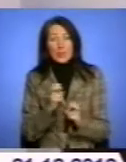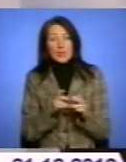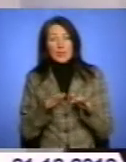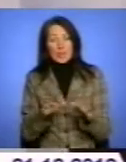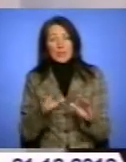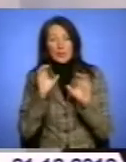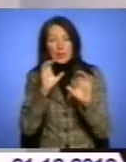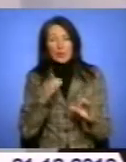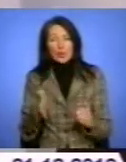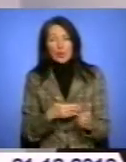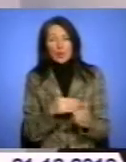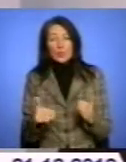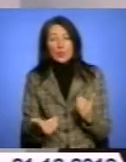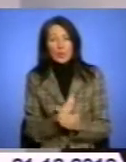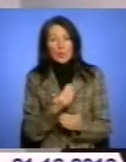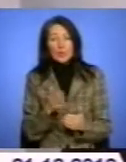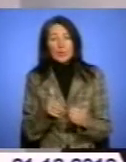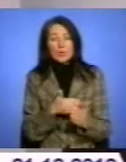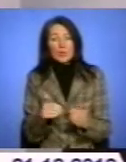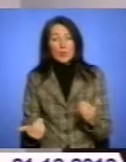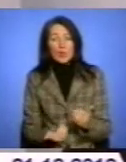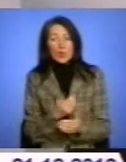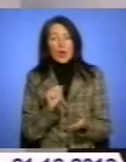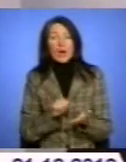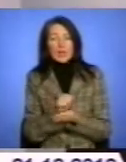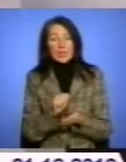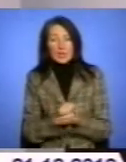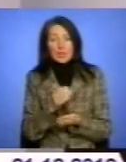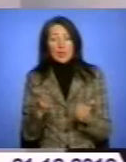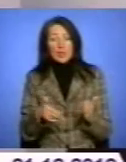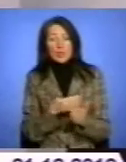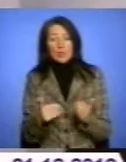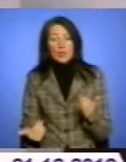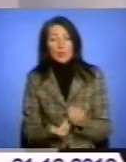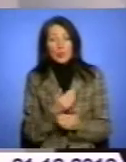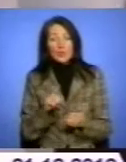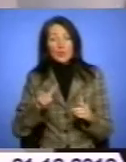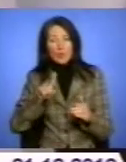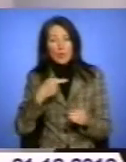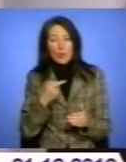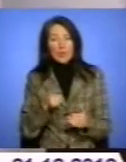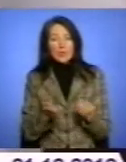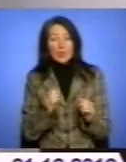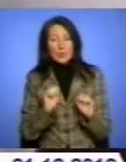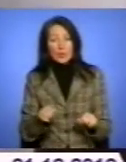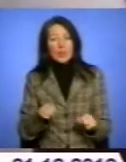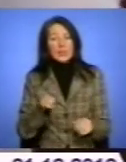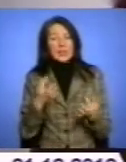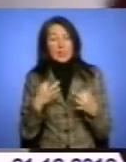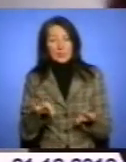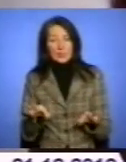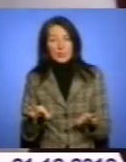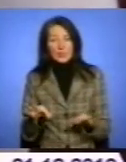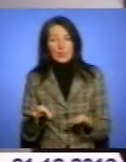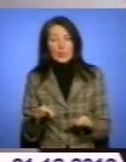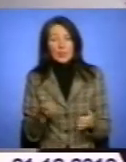зовсім новий, зовсім нова редакція, зовсім нові вимоги. Десь, можливо, він демократичніший, десь, можливо,